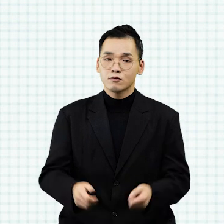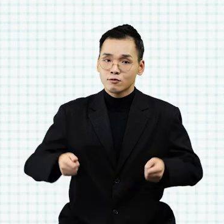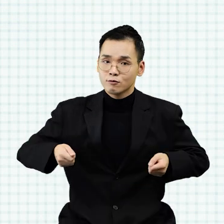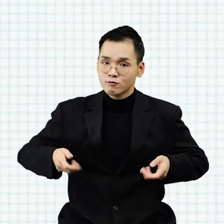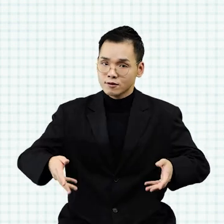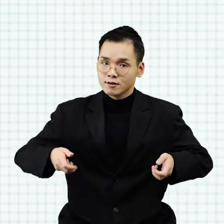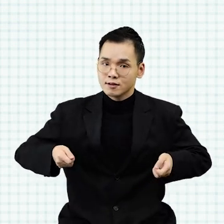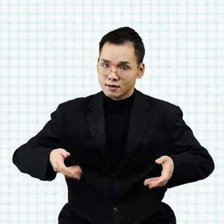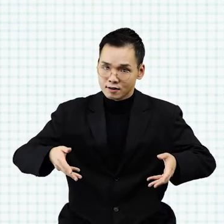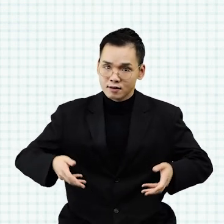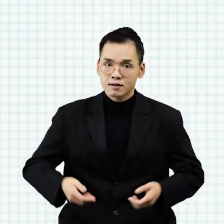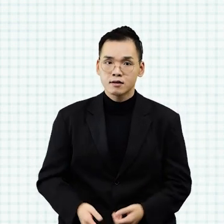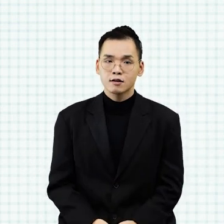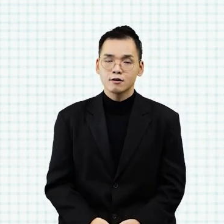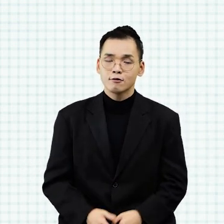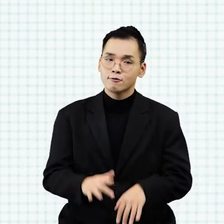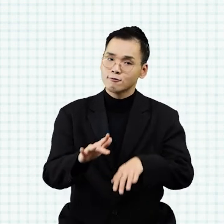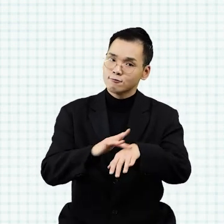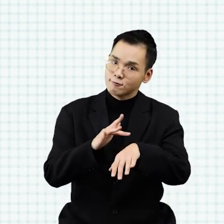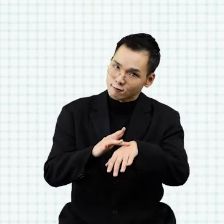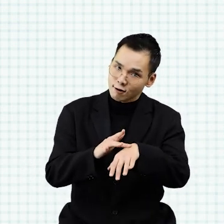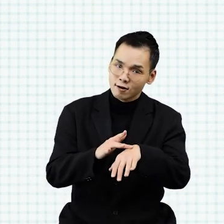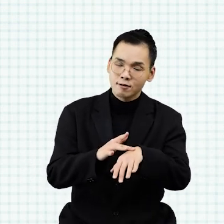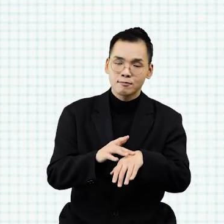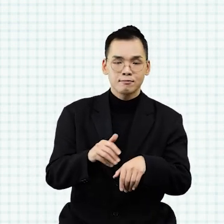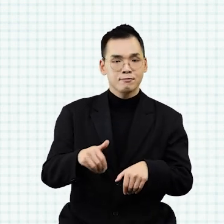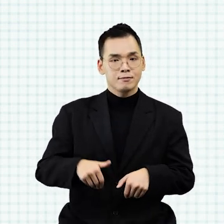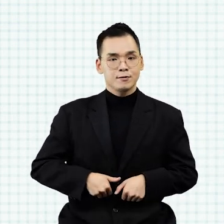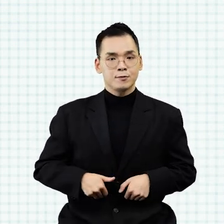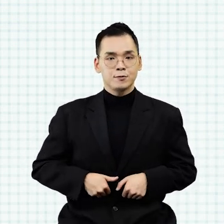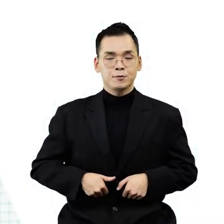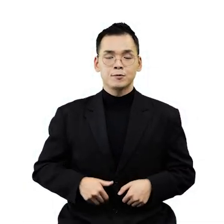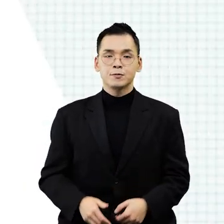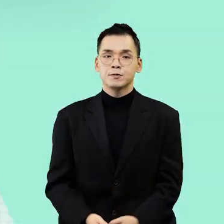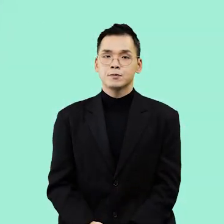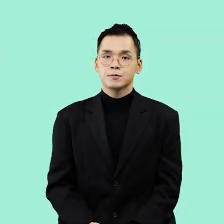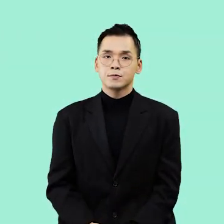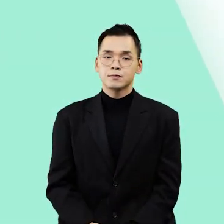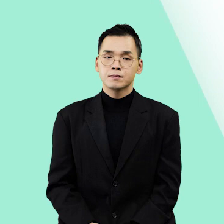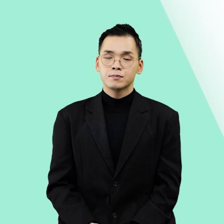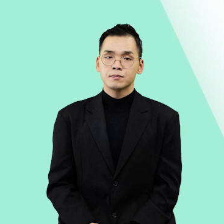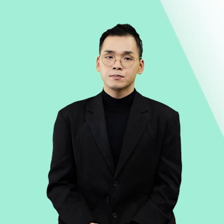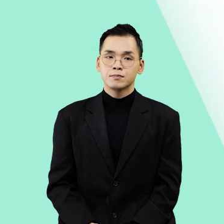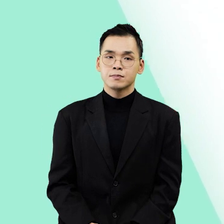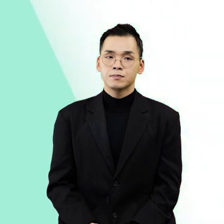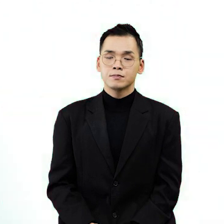휠체어, 수건, 걸레가 필요합니다.